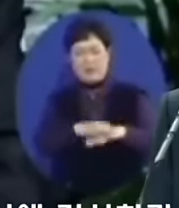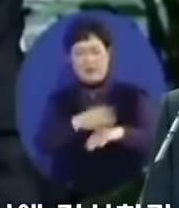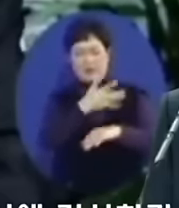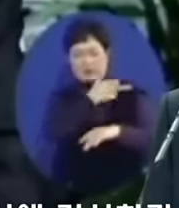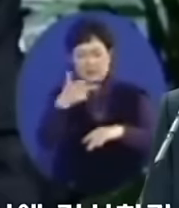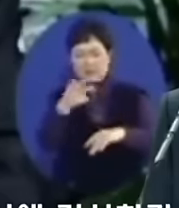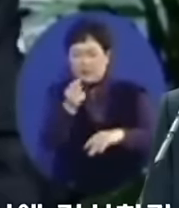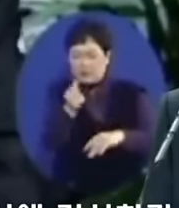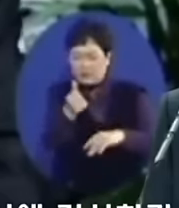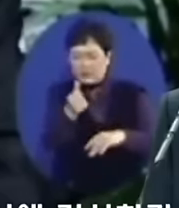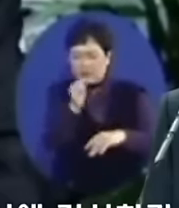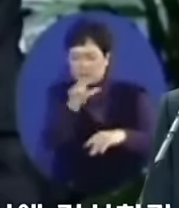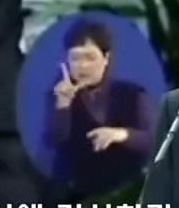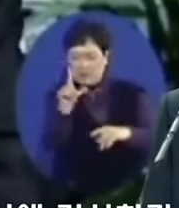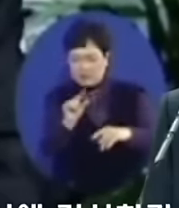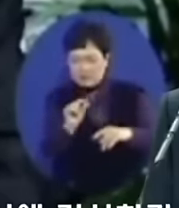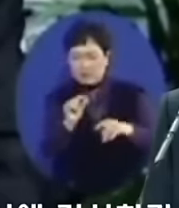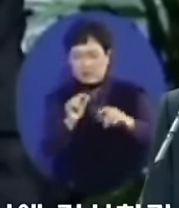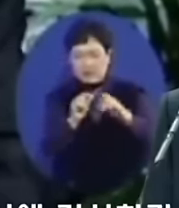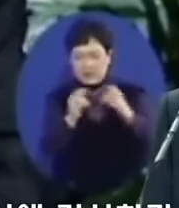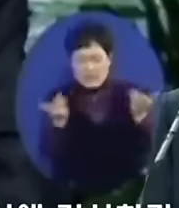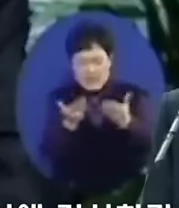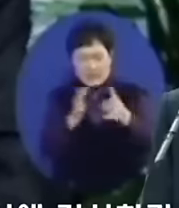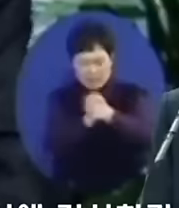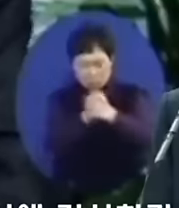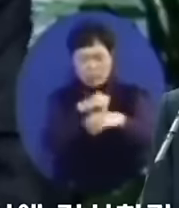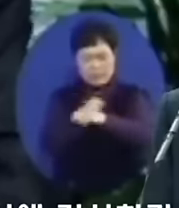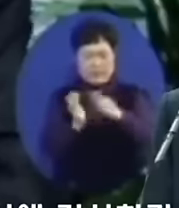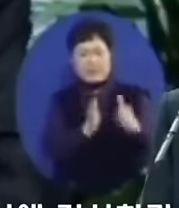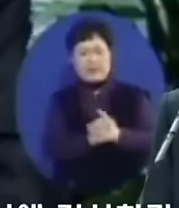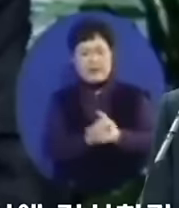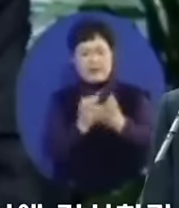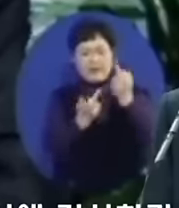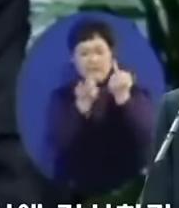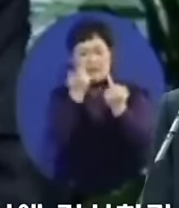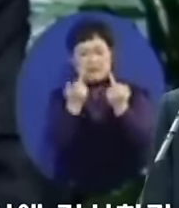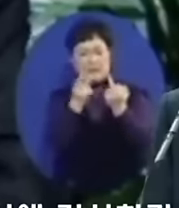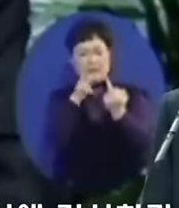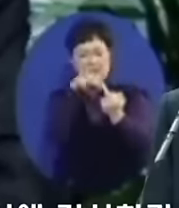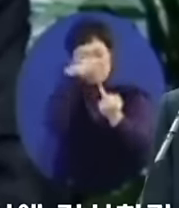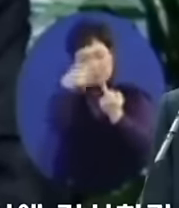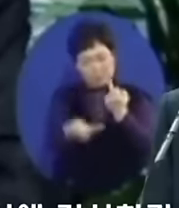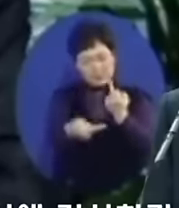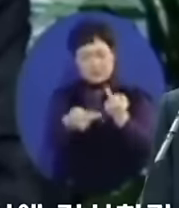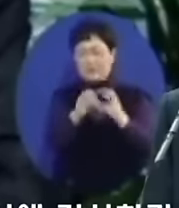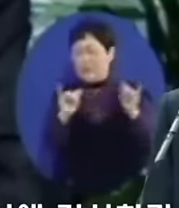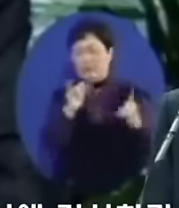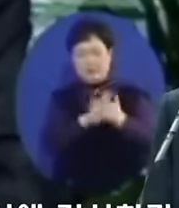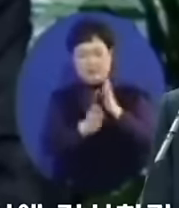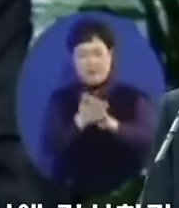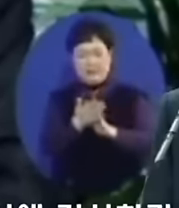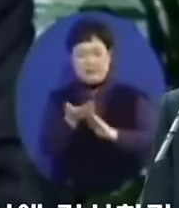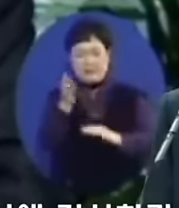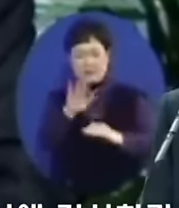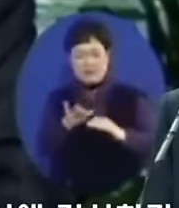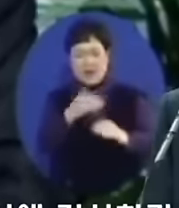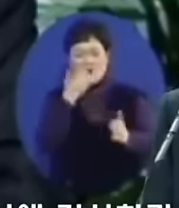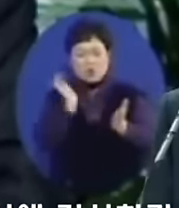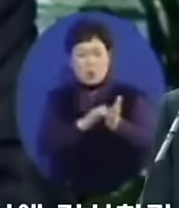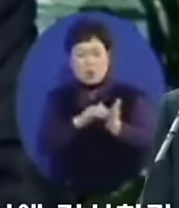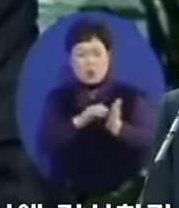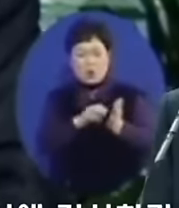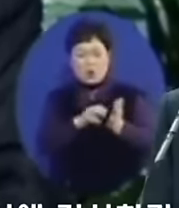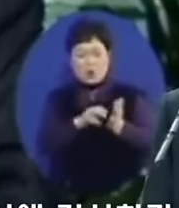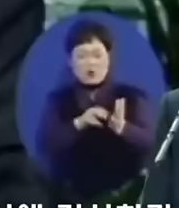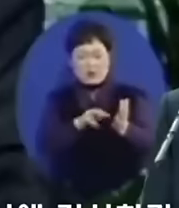일에 기도를 해야 되는 것입니다. 산에 걸려서 넘어지는 사람은 없습니다. 그러나 돌멩이에 걸려서 넘어지는